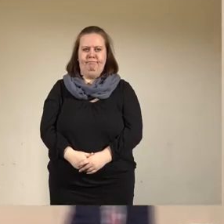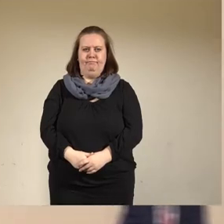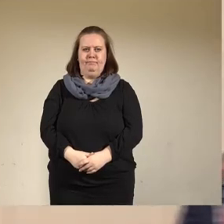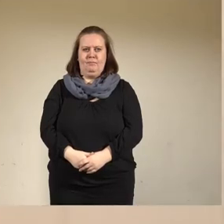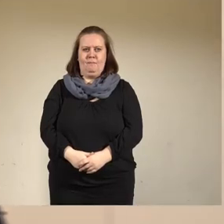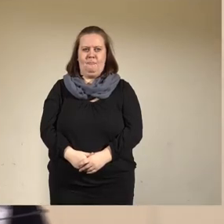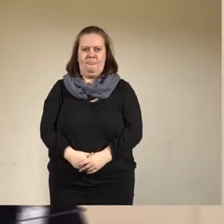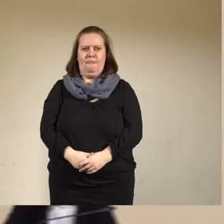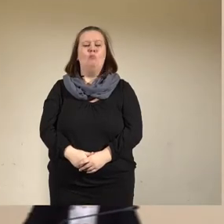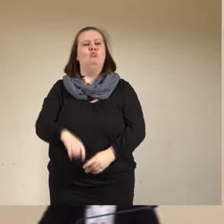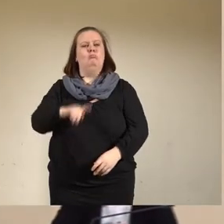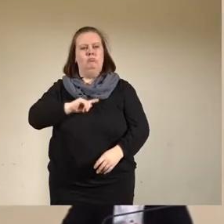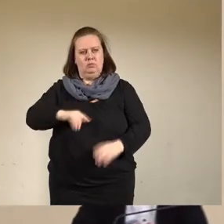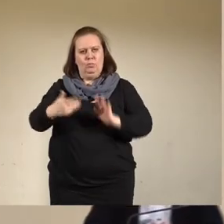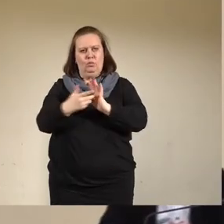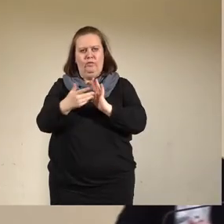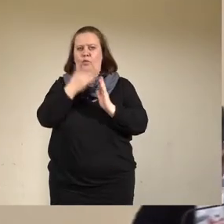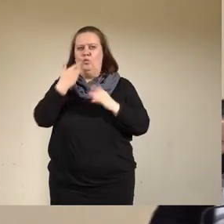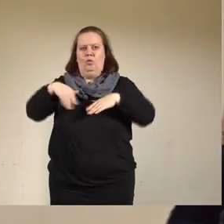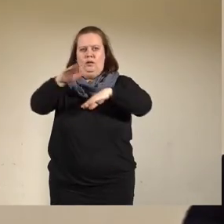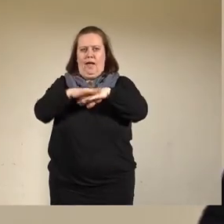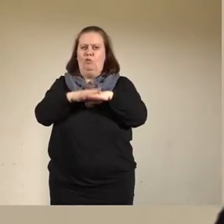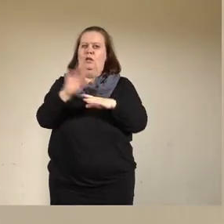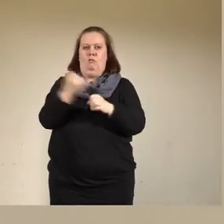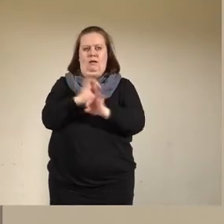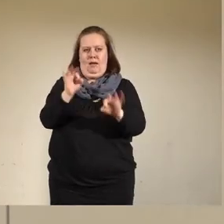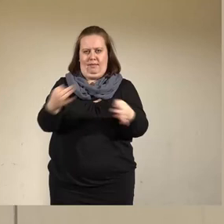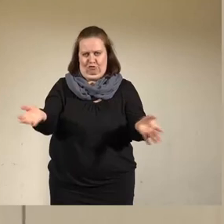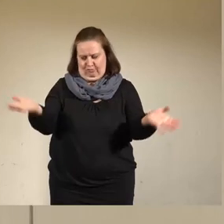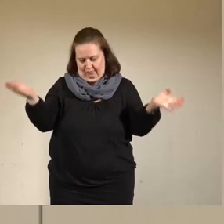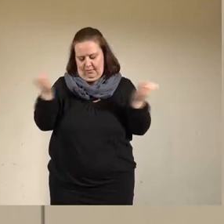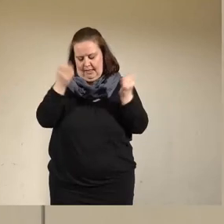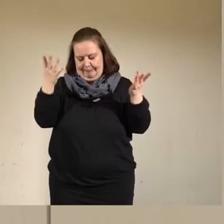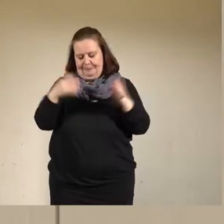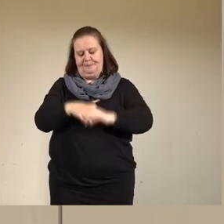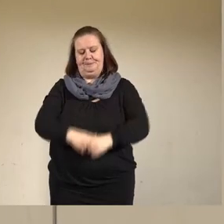Das würde ich natürlich prüfen. Wenn keine Deckung da ist, kann es nie gemacht werden.